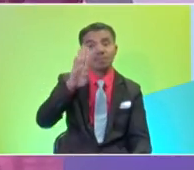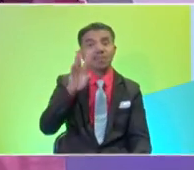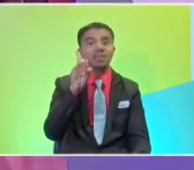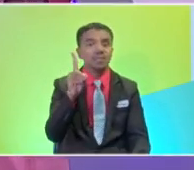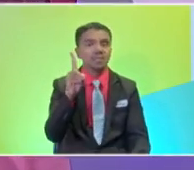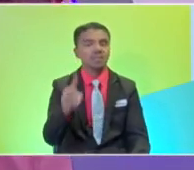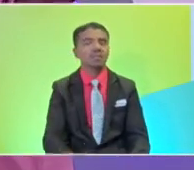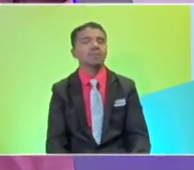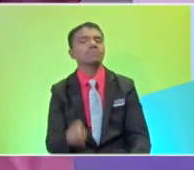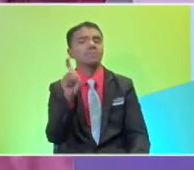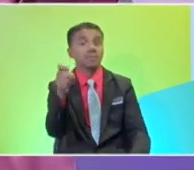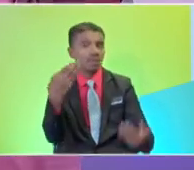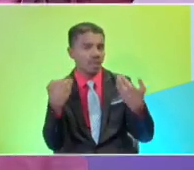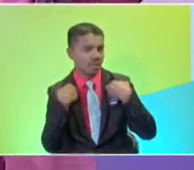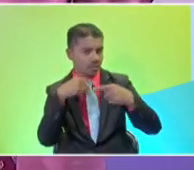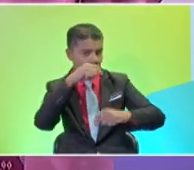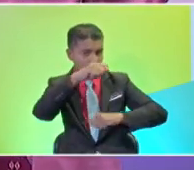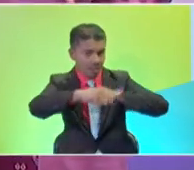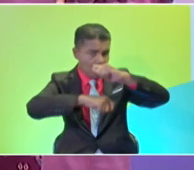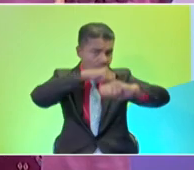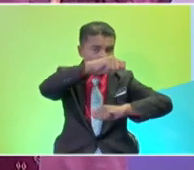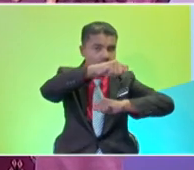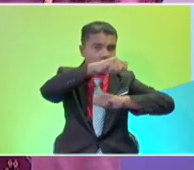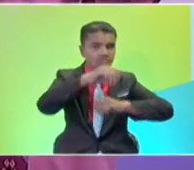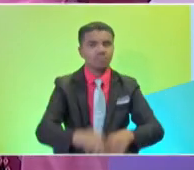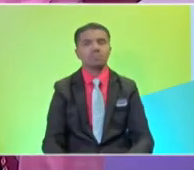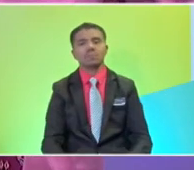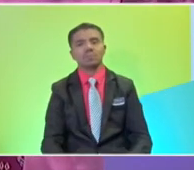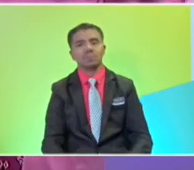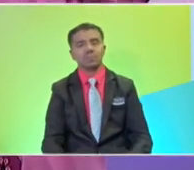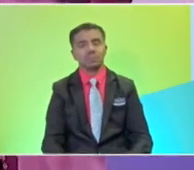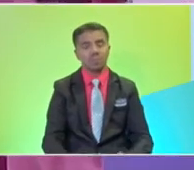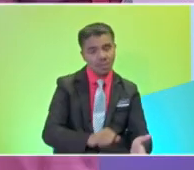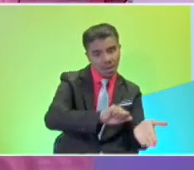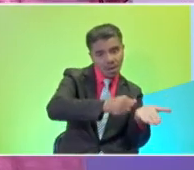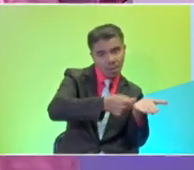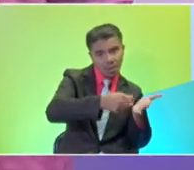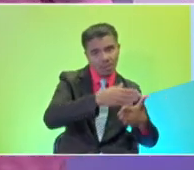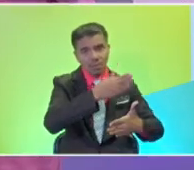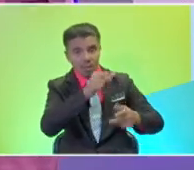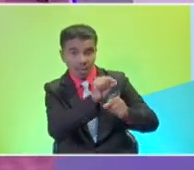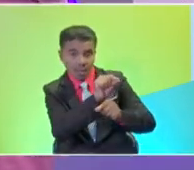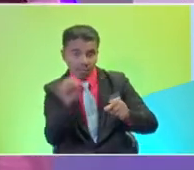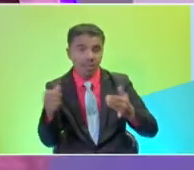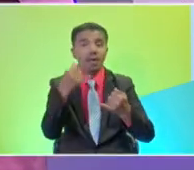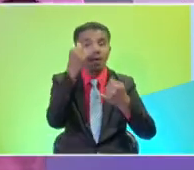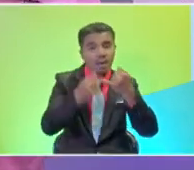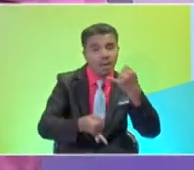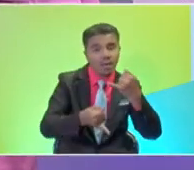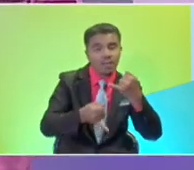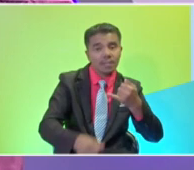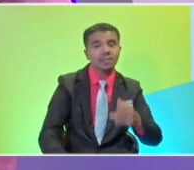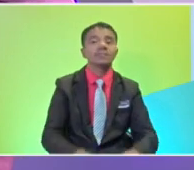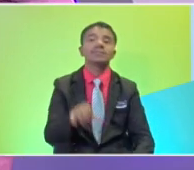tahap penguasaan murid kita sepanjang belajar bahasa Arab daripada awal tahun sehinggalah akhir tahun Aiman merujuk kepada standard